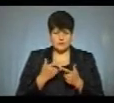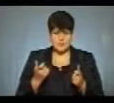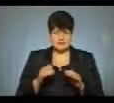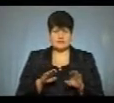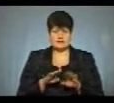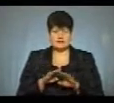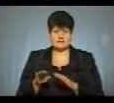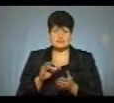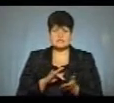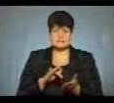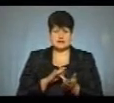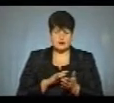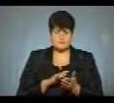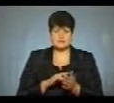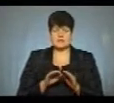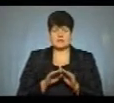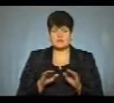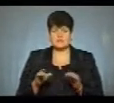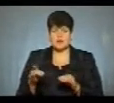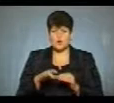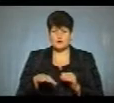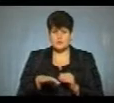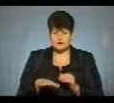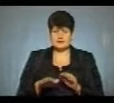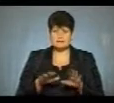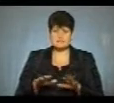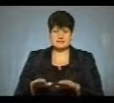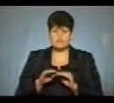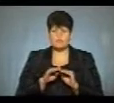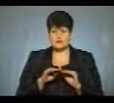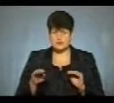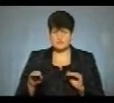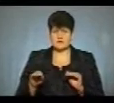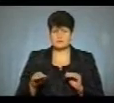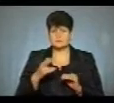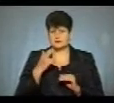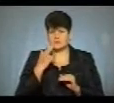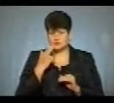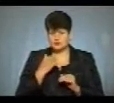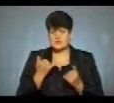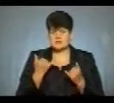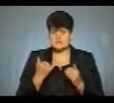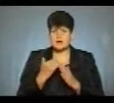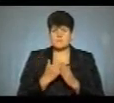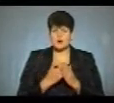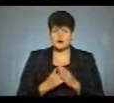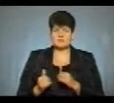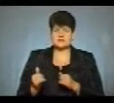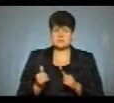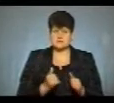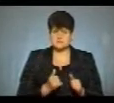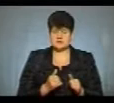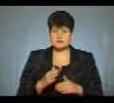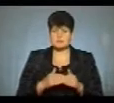на центральному рівні, на регіональному рівні, на місцевому рівні. Тому адаптується зараз програмне забезпечення, практично